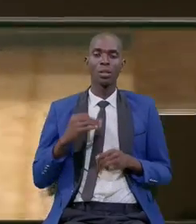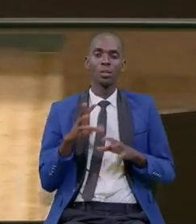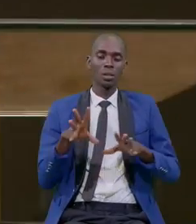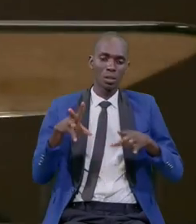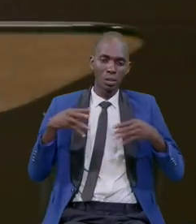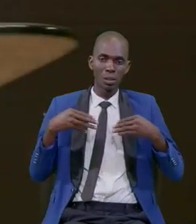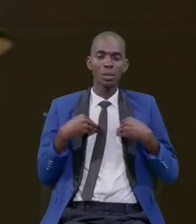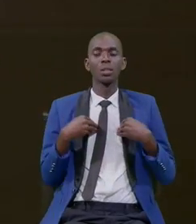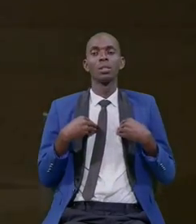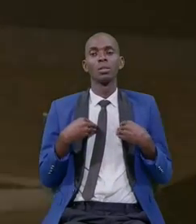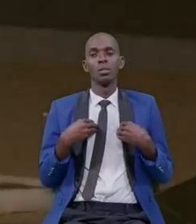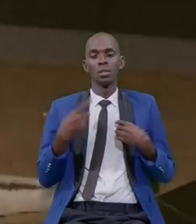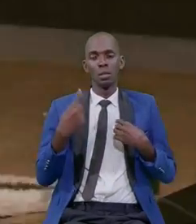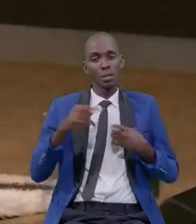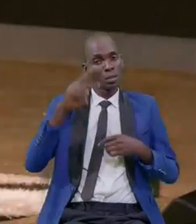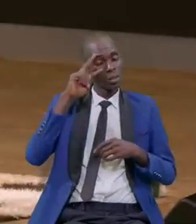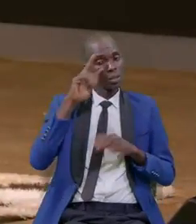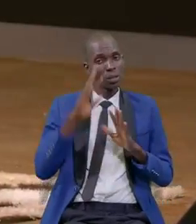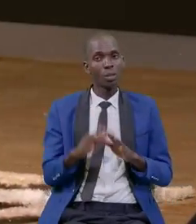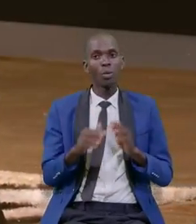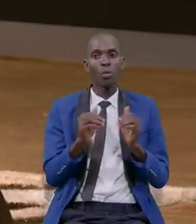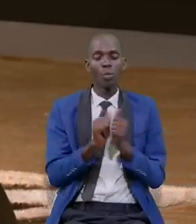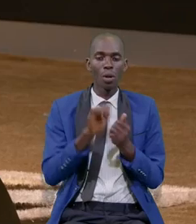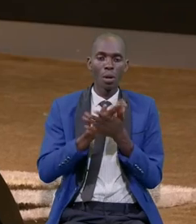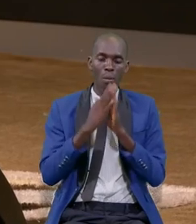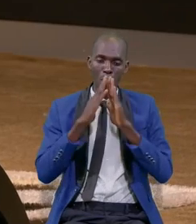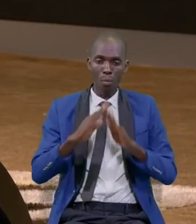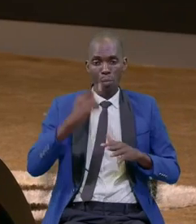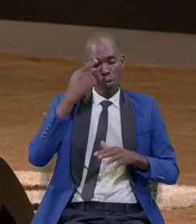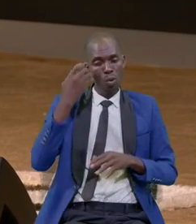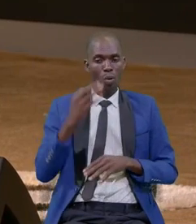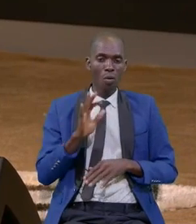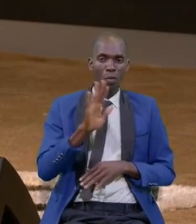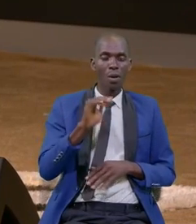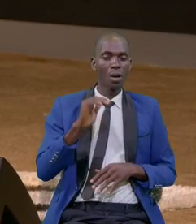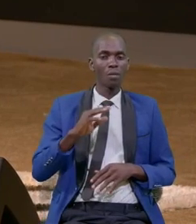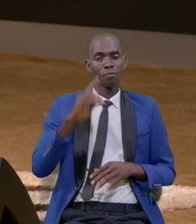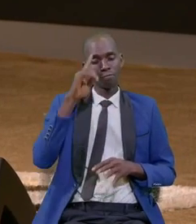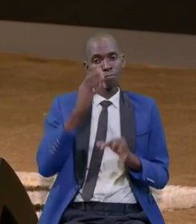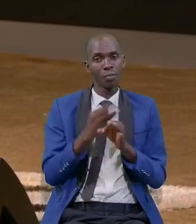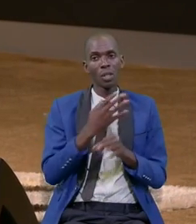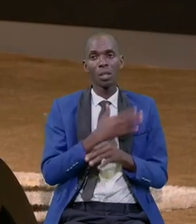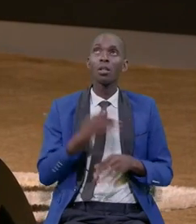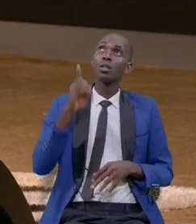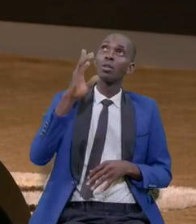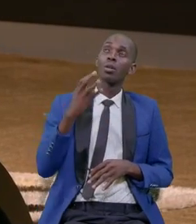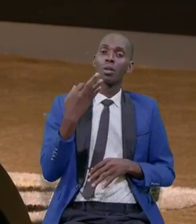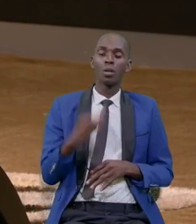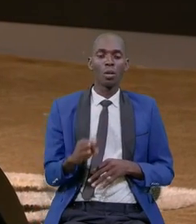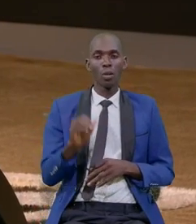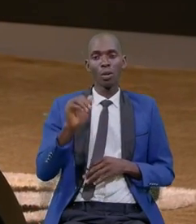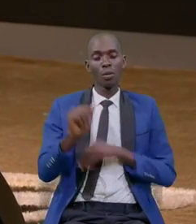il les a, elle les a reçus avec bienveillance à cause de sa foi au